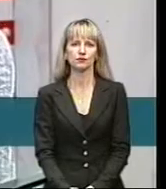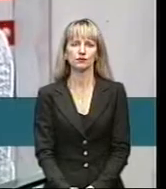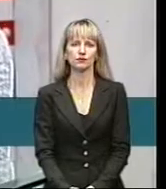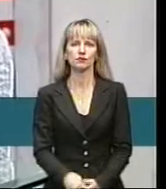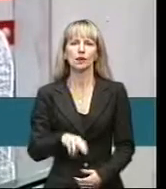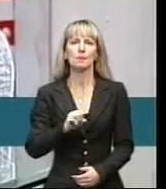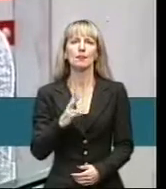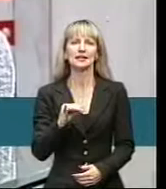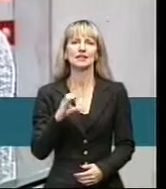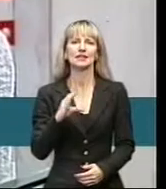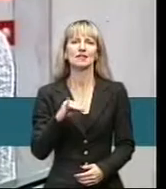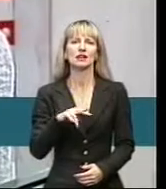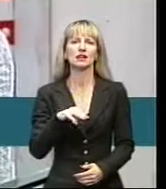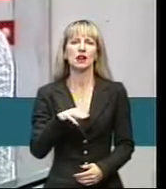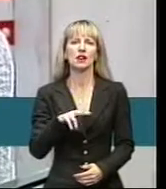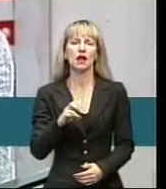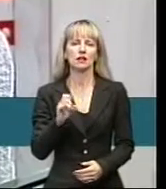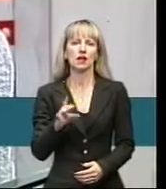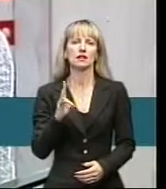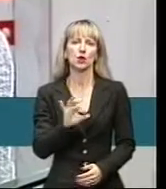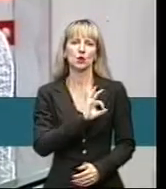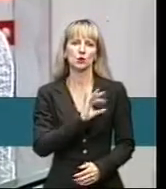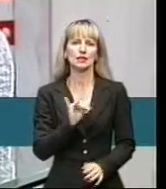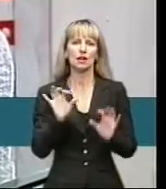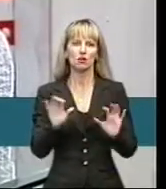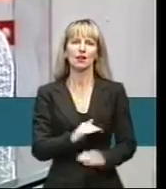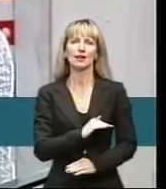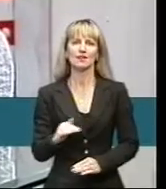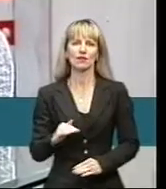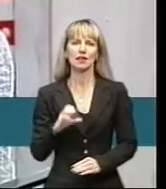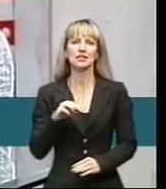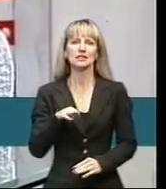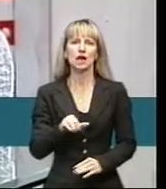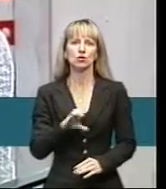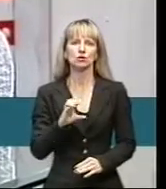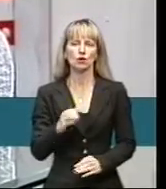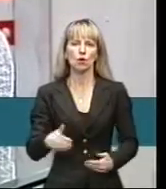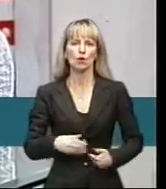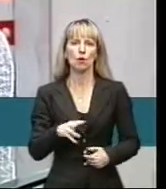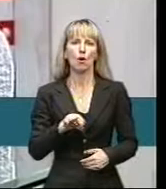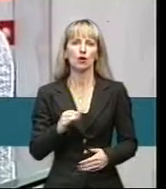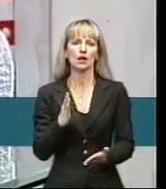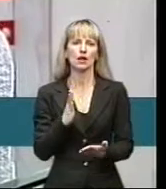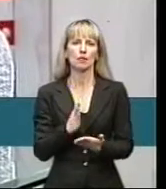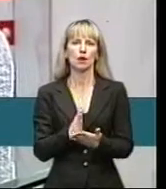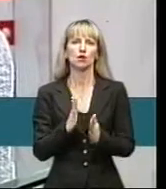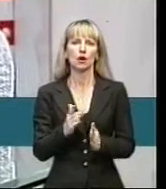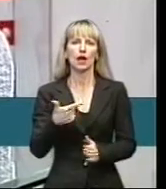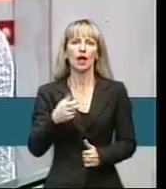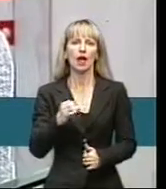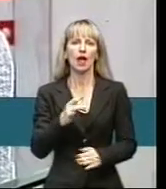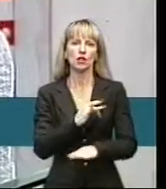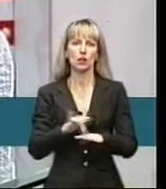Пані Світлано, на юридичному та законодавчому рівні статус голодомору має лише геноцид 32-33